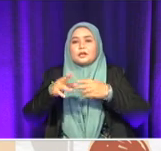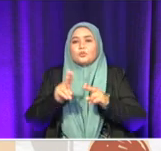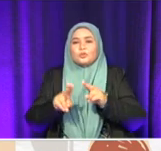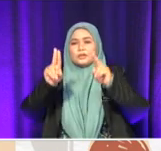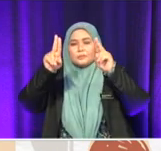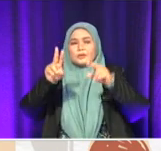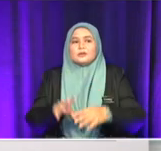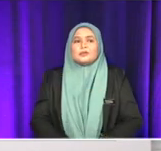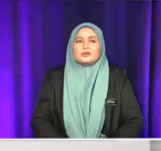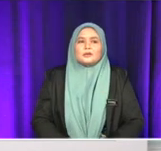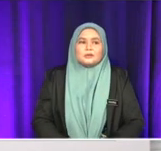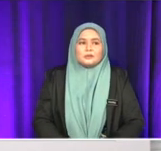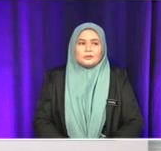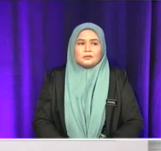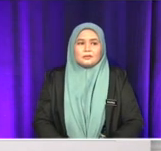oke